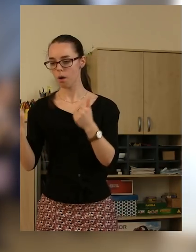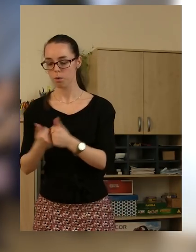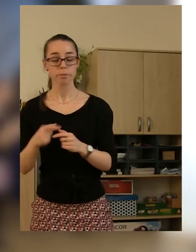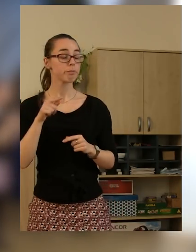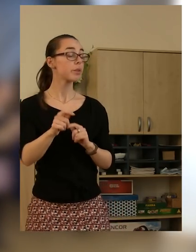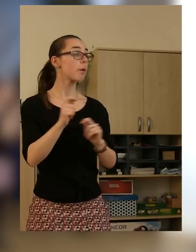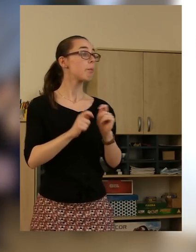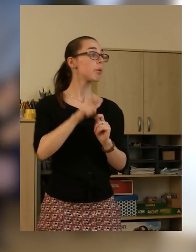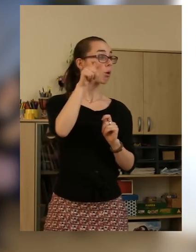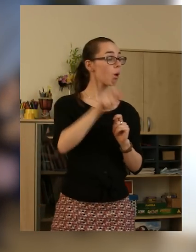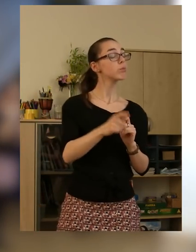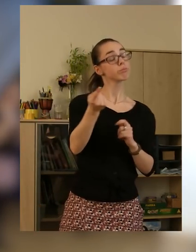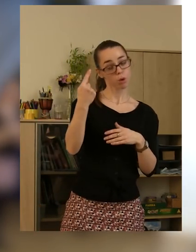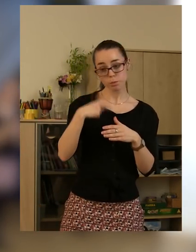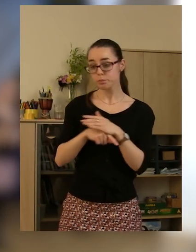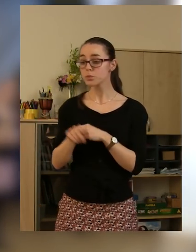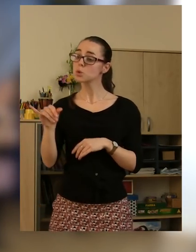ho zajímalo, jak to tam vypadá.